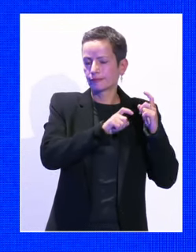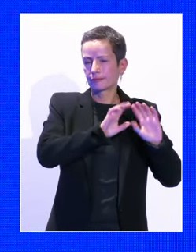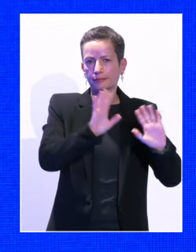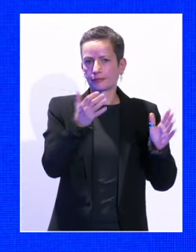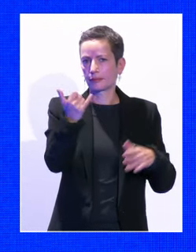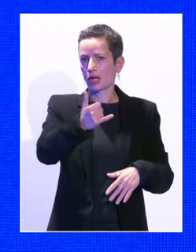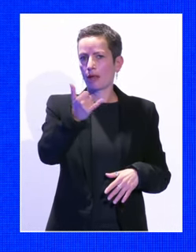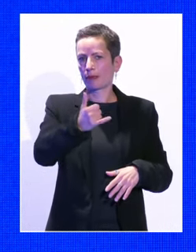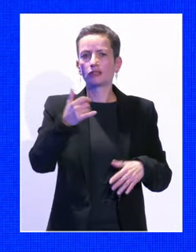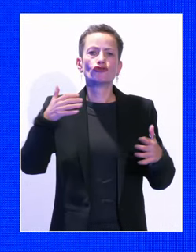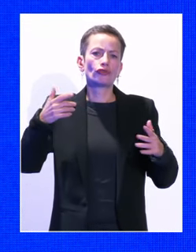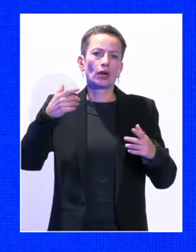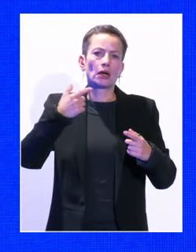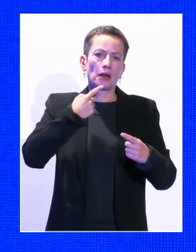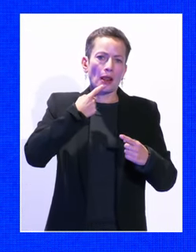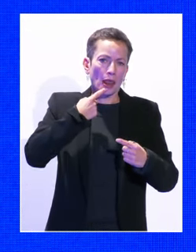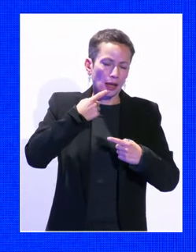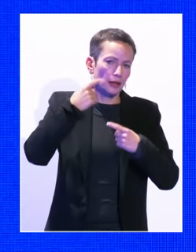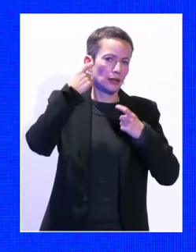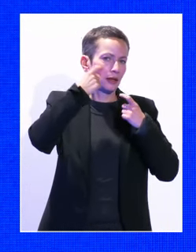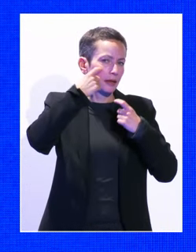Elle a été commentée beaucoup.